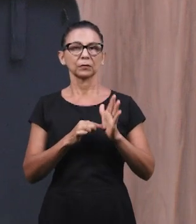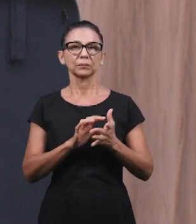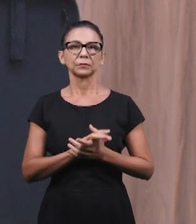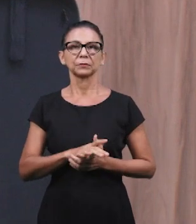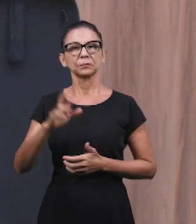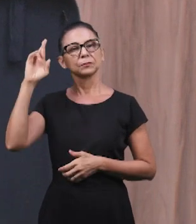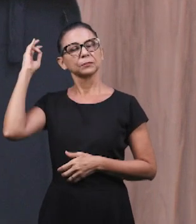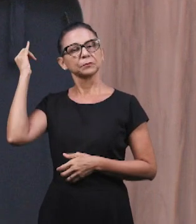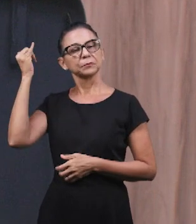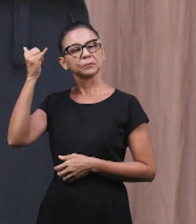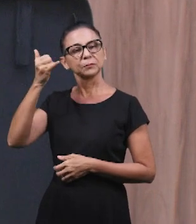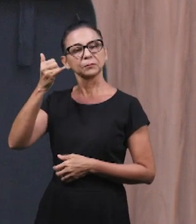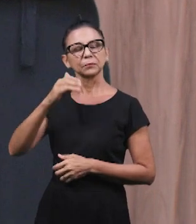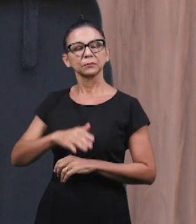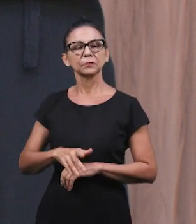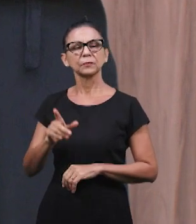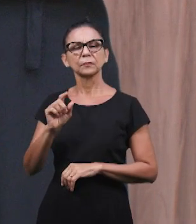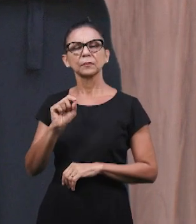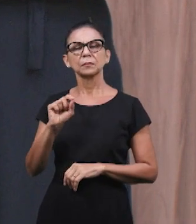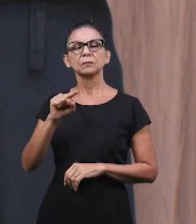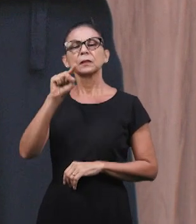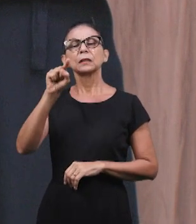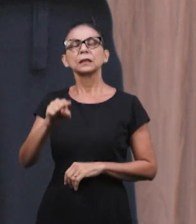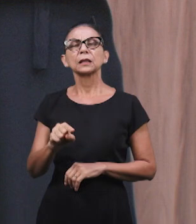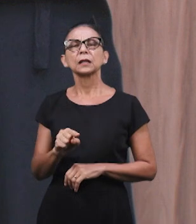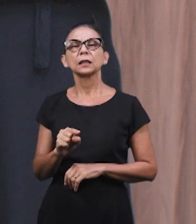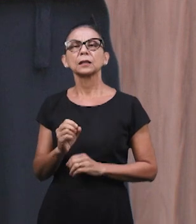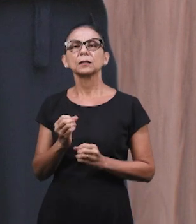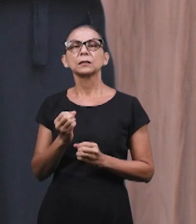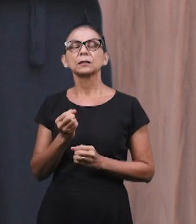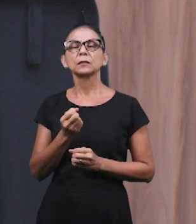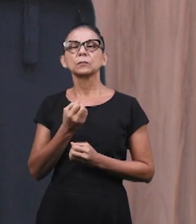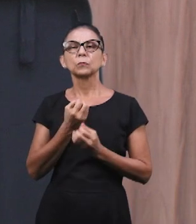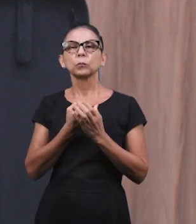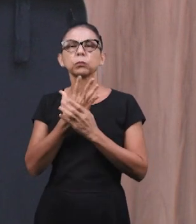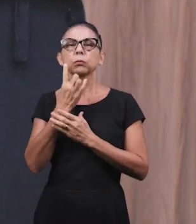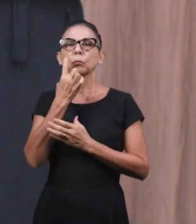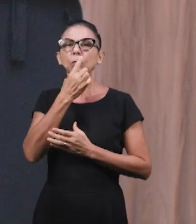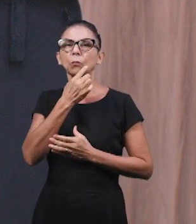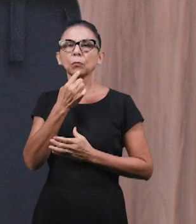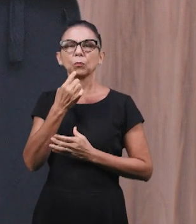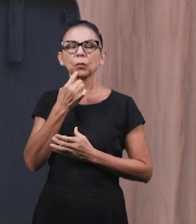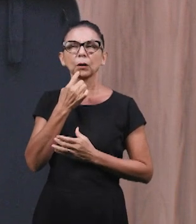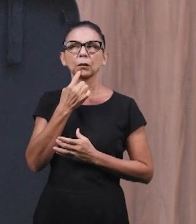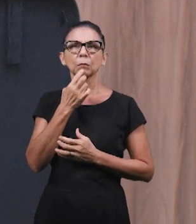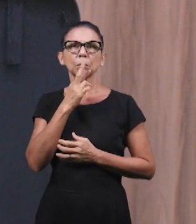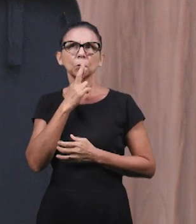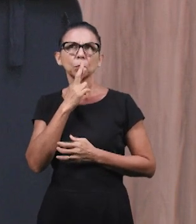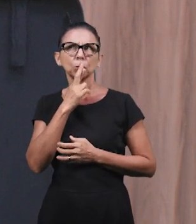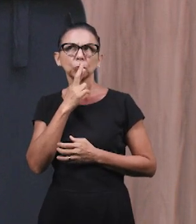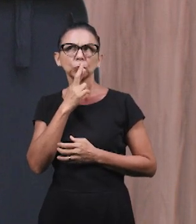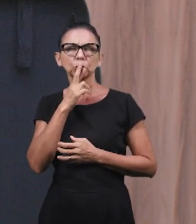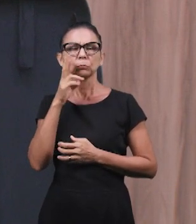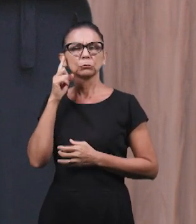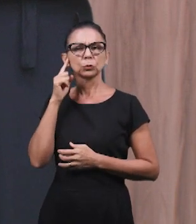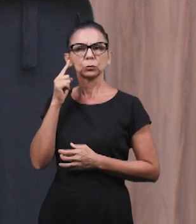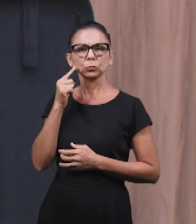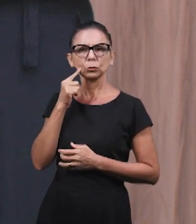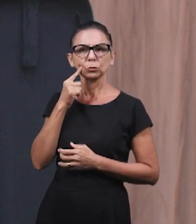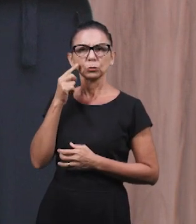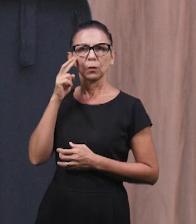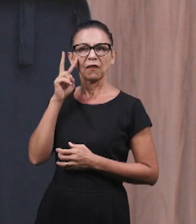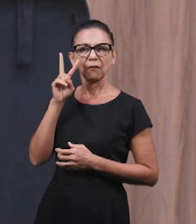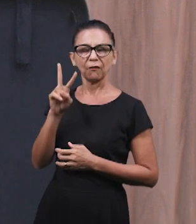parole du Seigneur qui dit, Exode 4:11, et le Seigneur a dit, qui a fait la bouche de l'homme? Qui a fait le